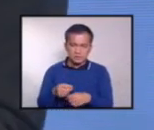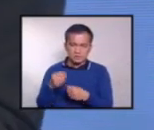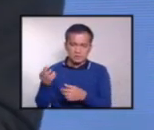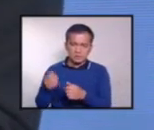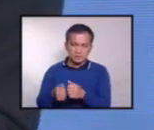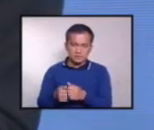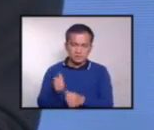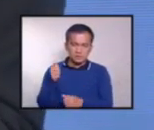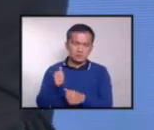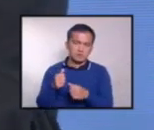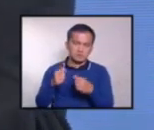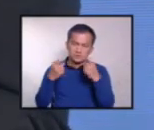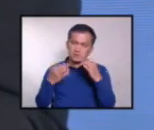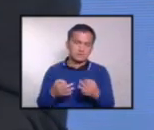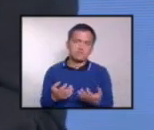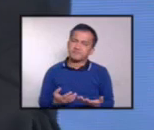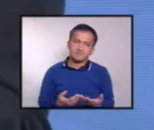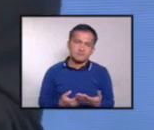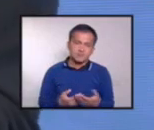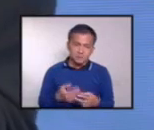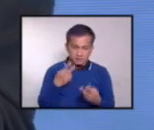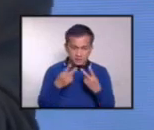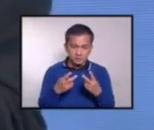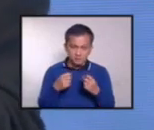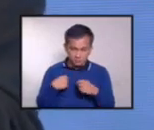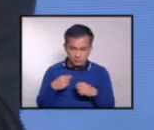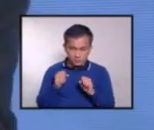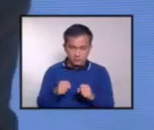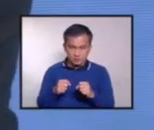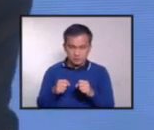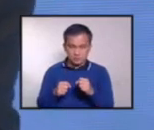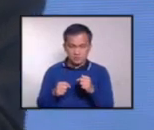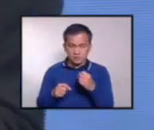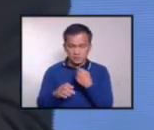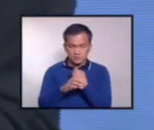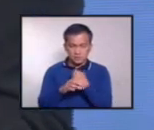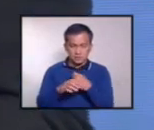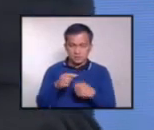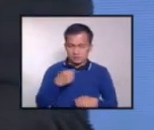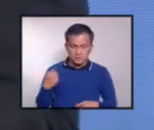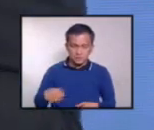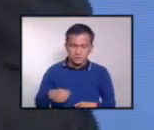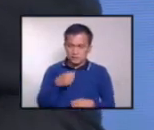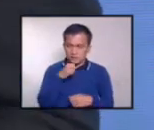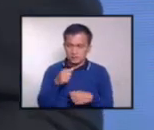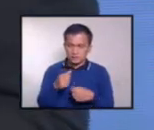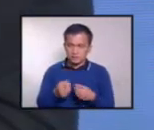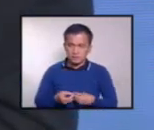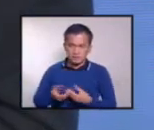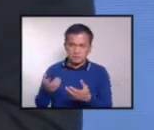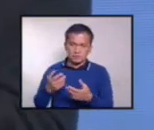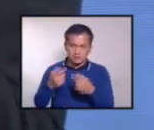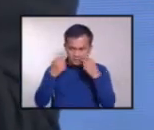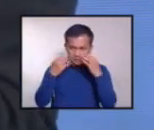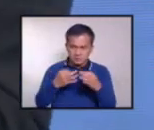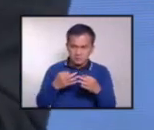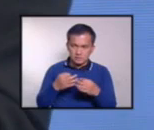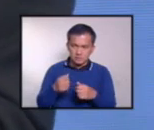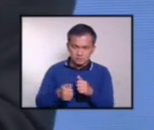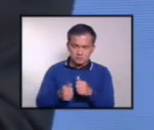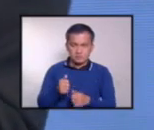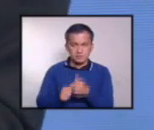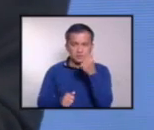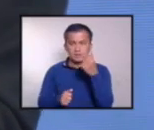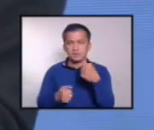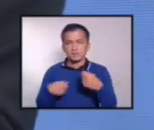napanalo ng desisyon. So ang tingin ko, pwede tayong makipagkontrata sa China nang hindi natin pinapamigay yung desisyon na naipanalo na